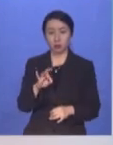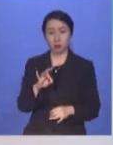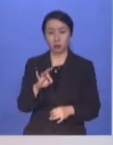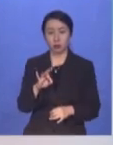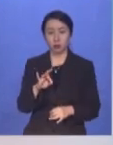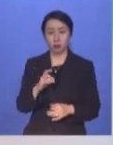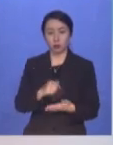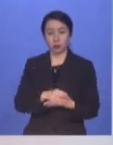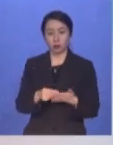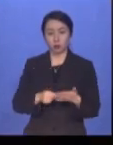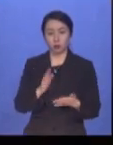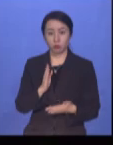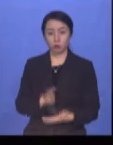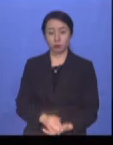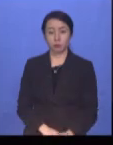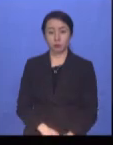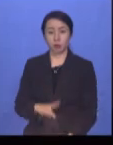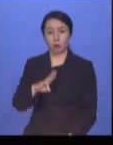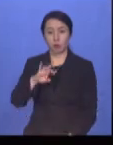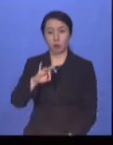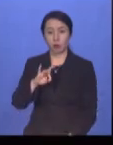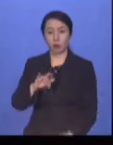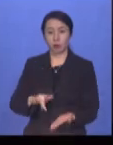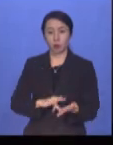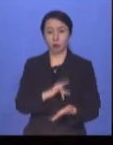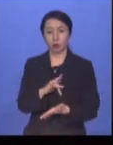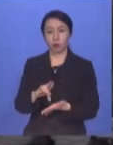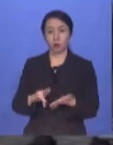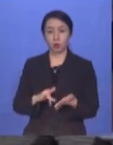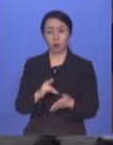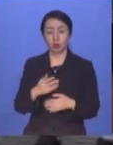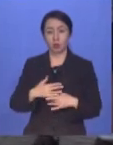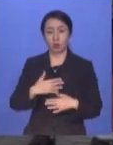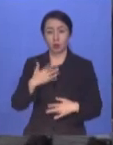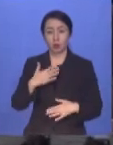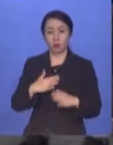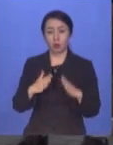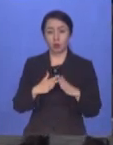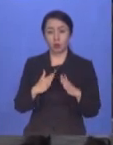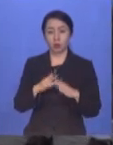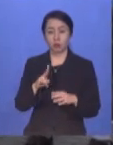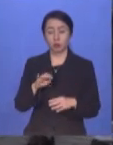шартқа қол қоятын болады. Горький көшесі 8 мекен жайындағы көп қабатты тұрғын үйде